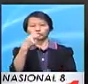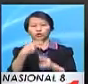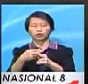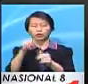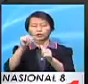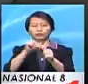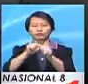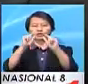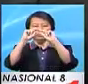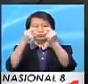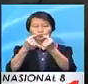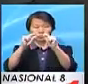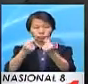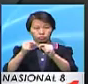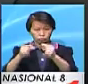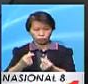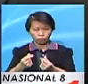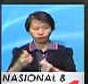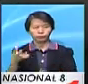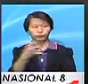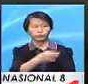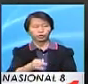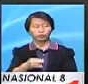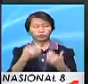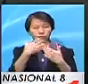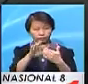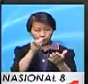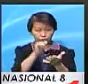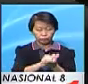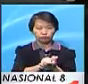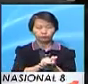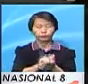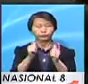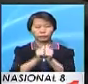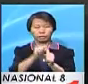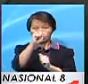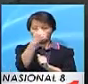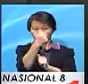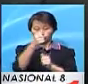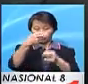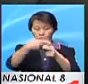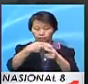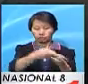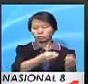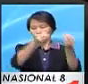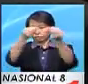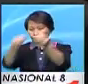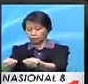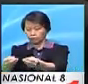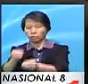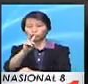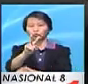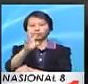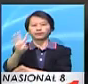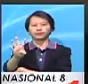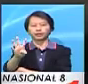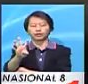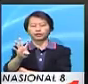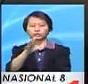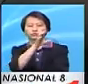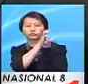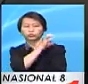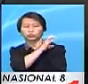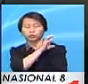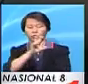setiap kategori. Dan seterusnya, dengan 10 nama ini diberi kepada 24